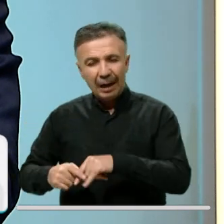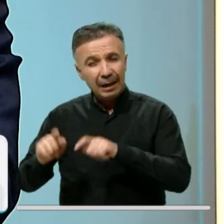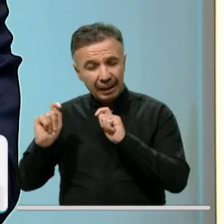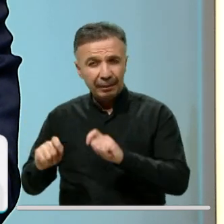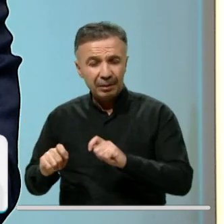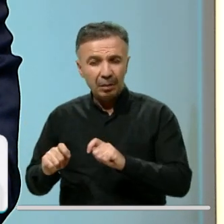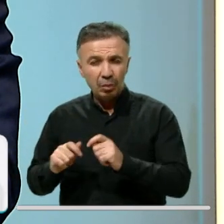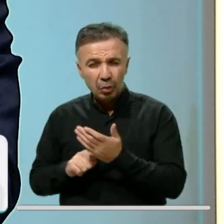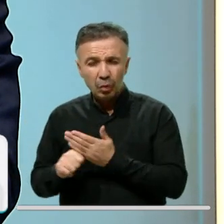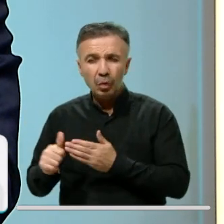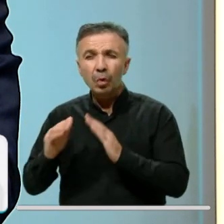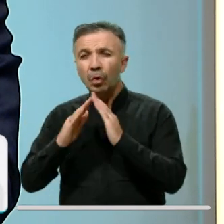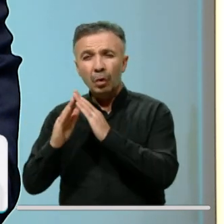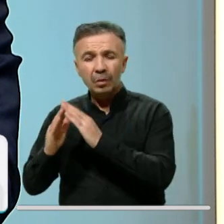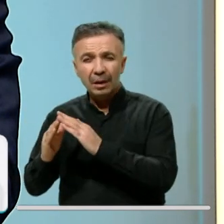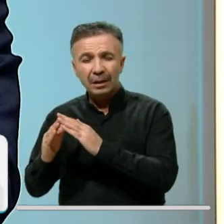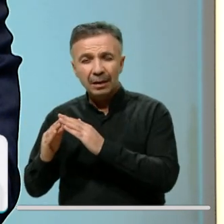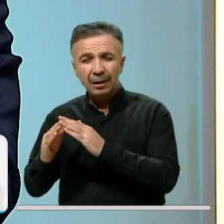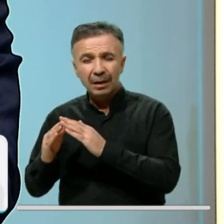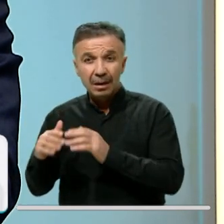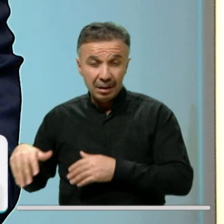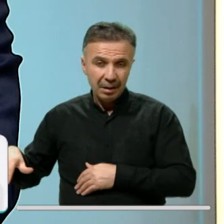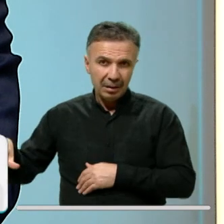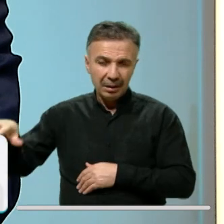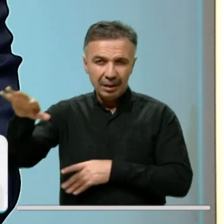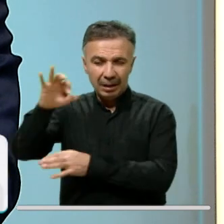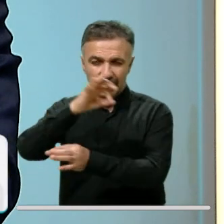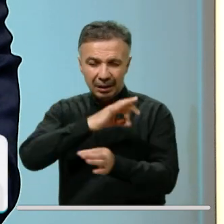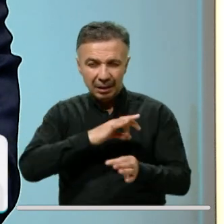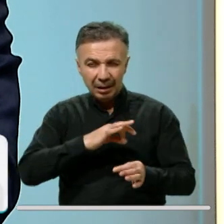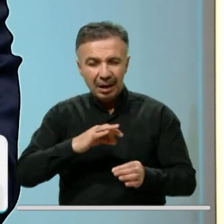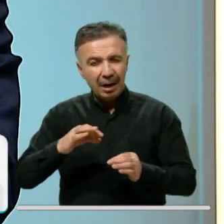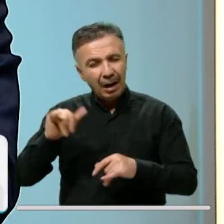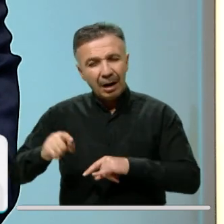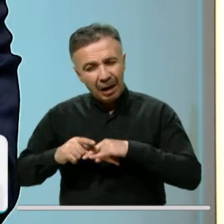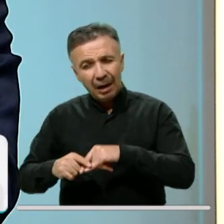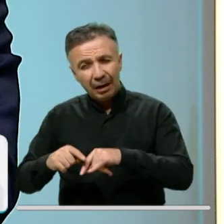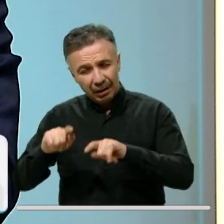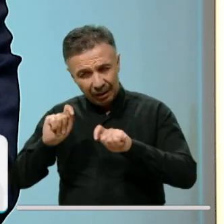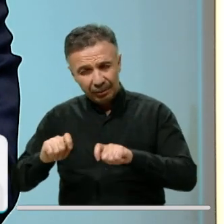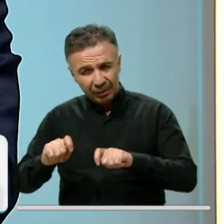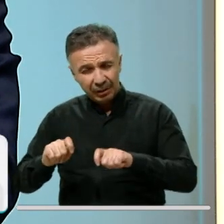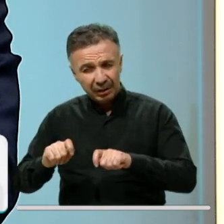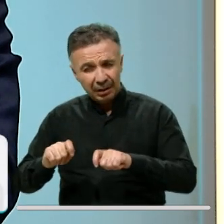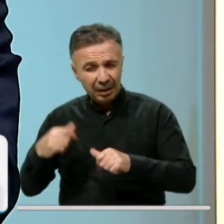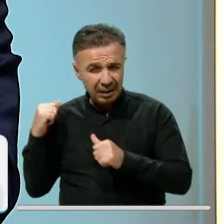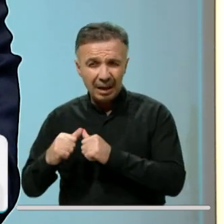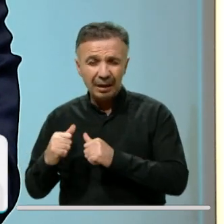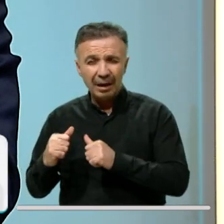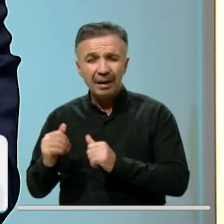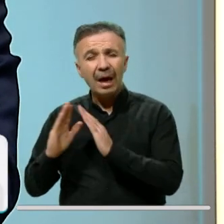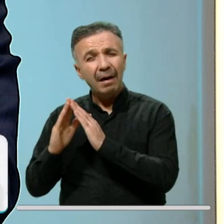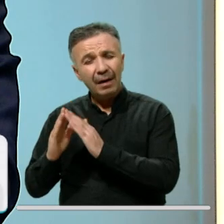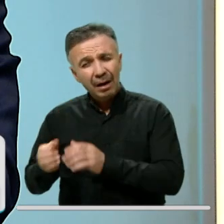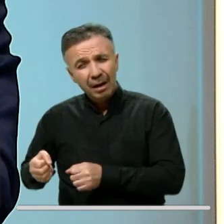bütün komşularından, cemaatten helallik alınmışsa, tekrar evin önüne götürülüp bir daha helallik alınmasına esasında bir gerek